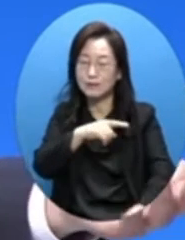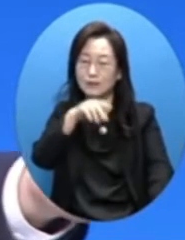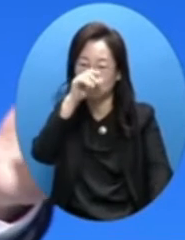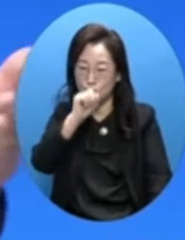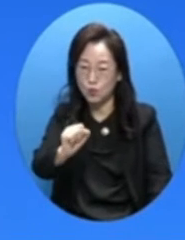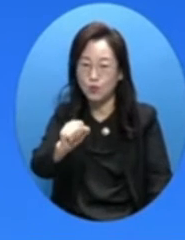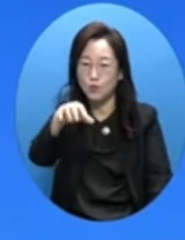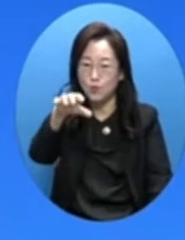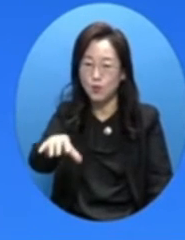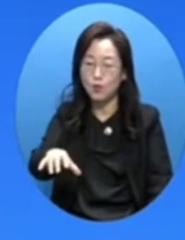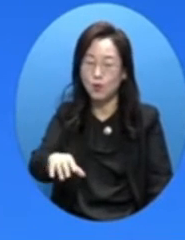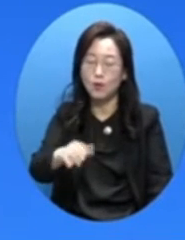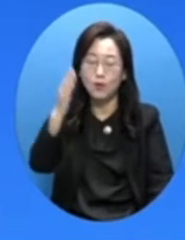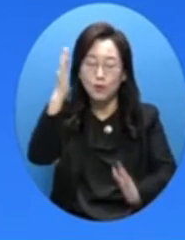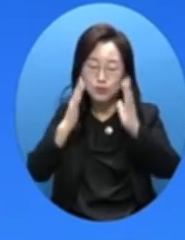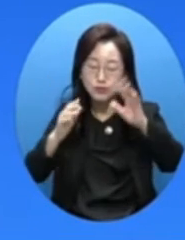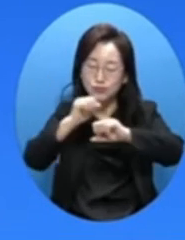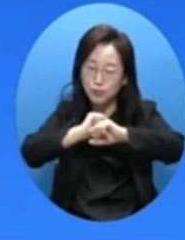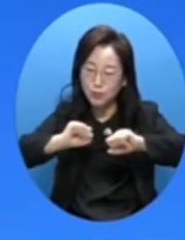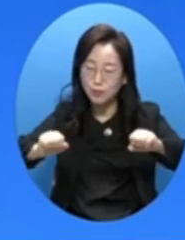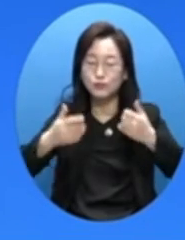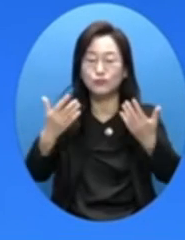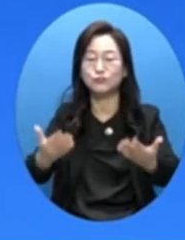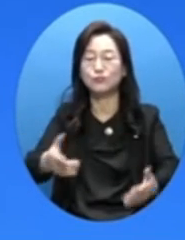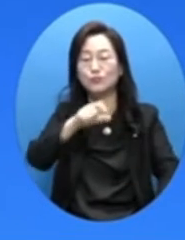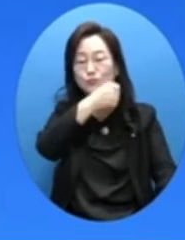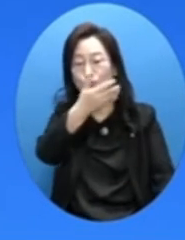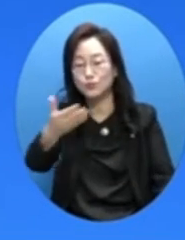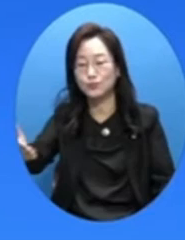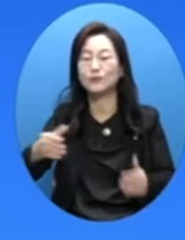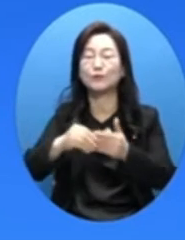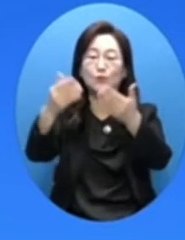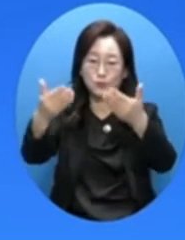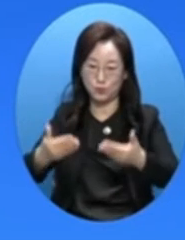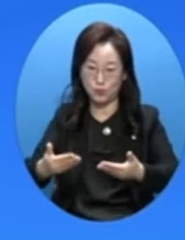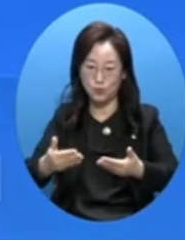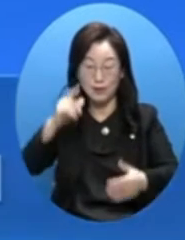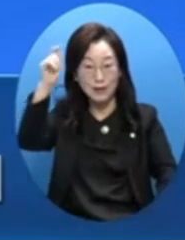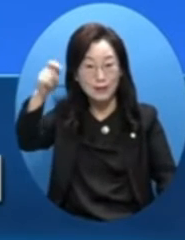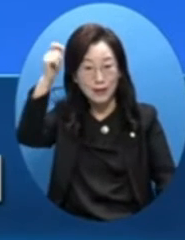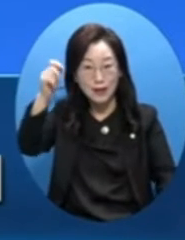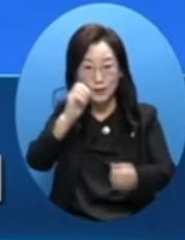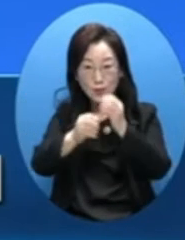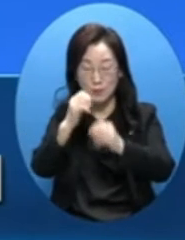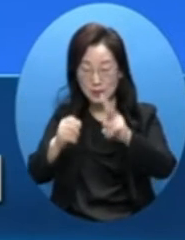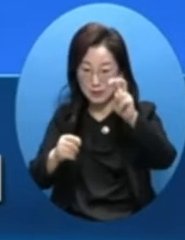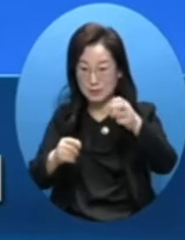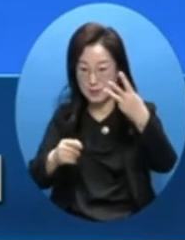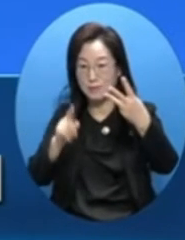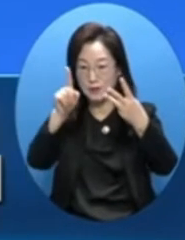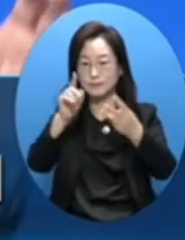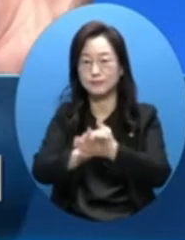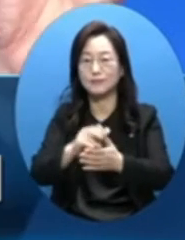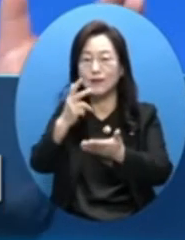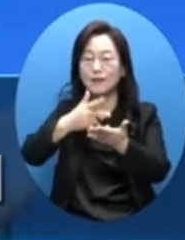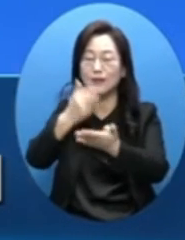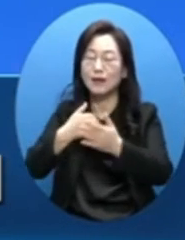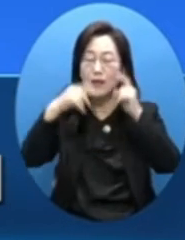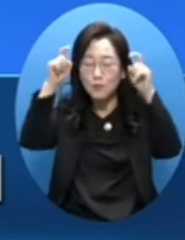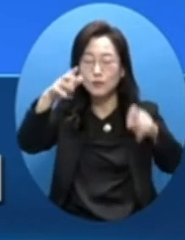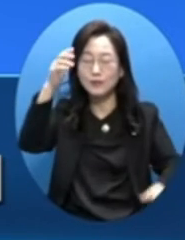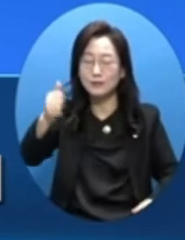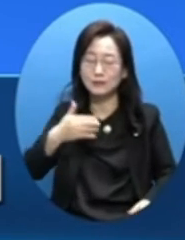푸른 초장과 실만한 물가로 인도해 주시는 것입니다. 다윗이 고백합니다. 시편 23편 1절로 3절입니다. 야훼는 나의